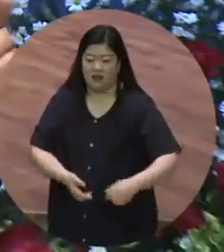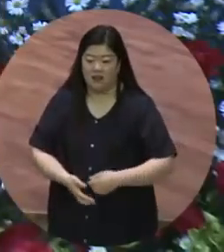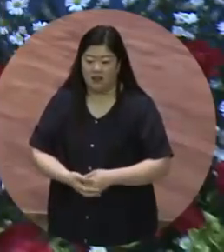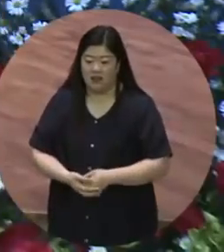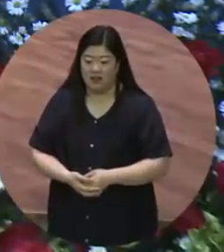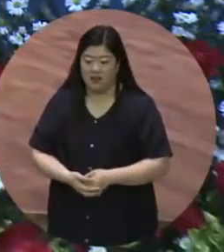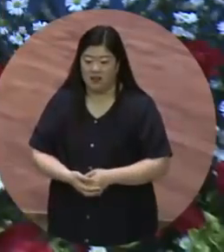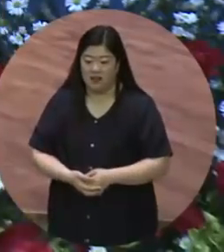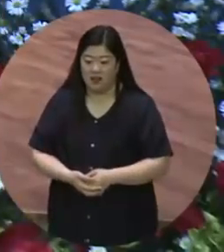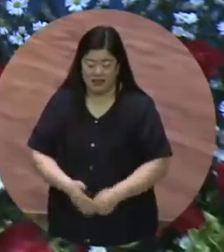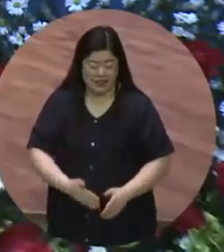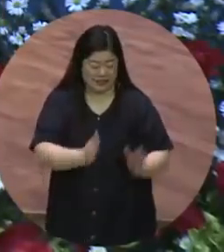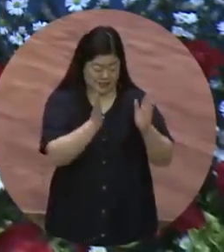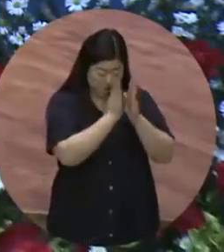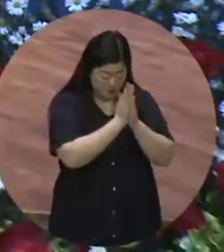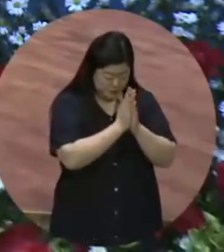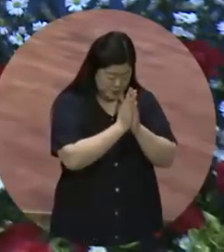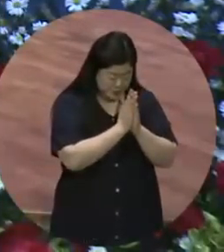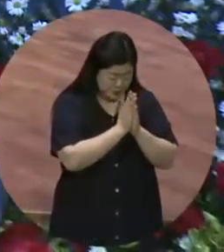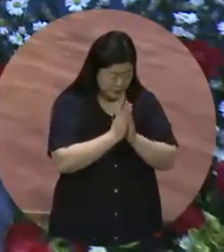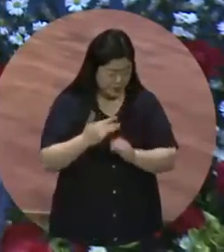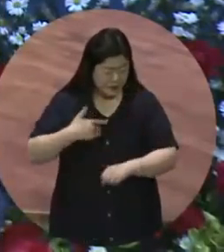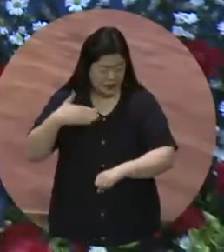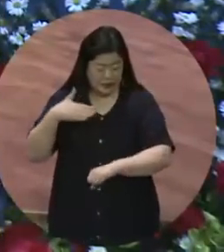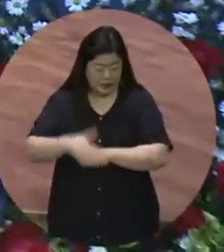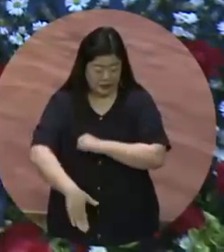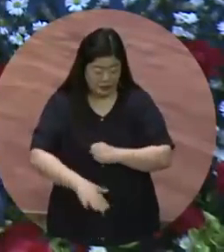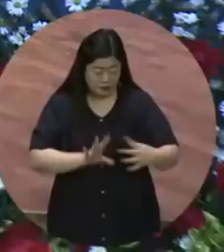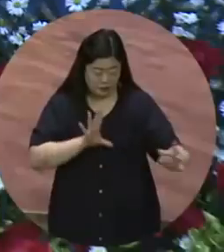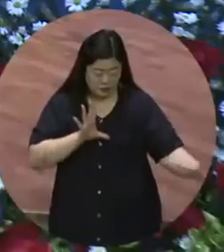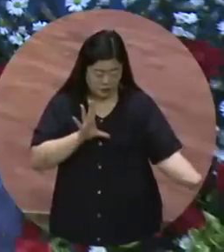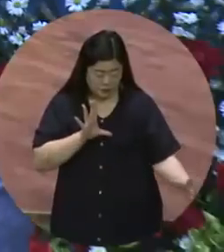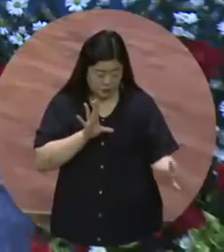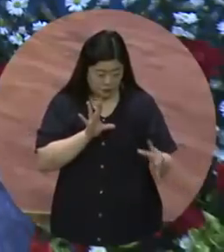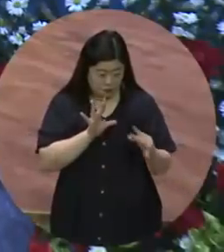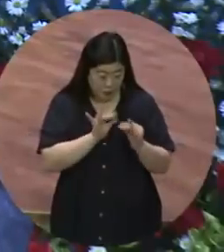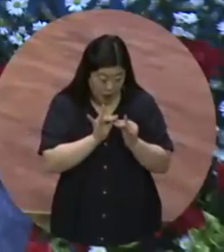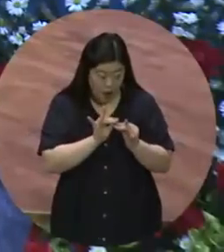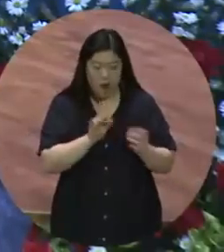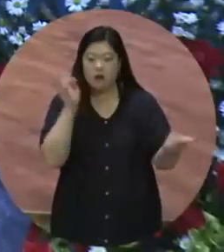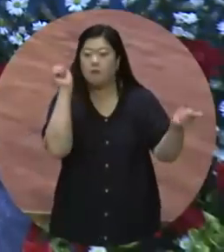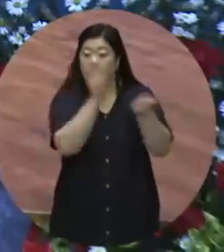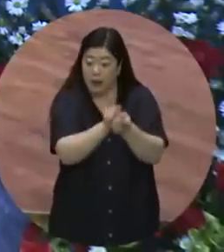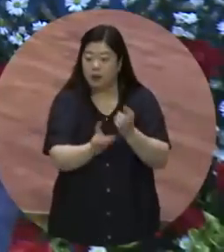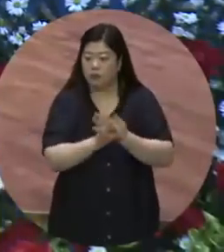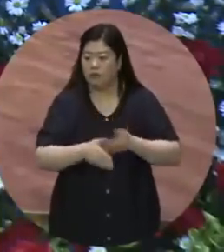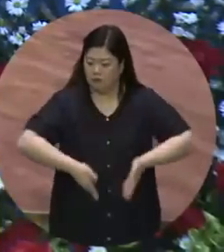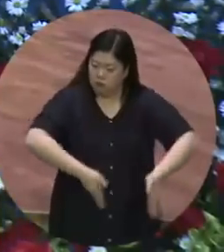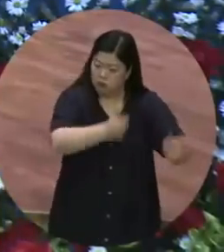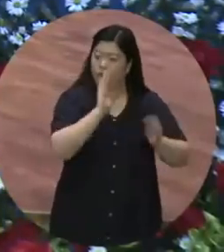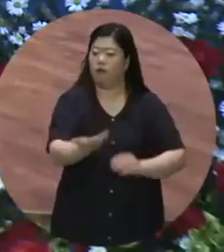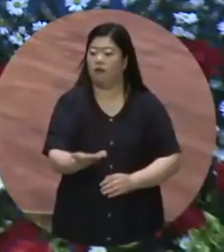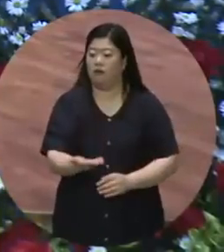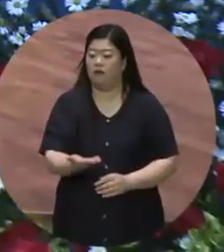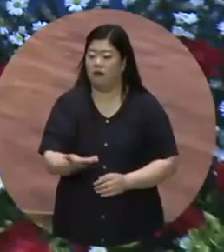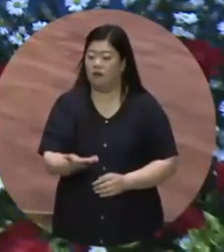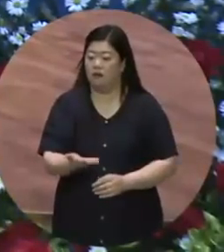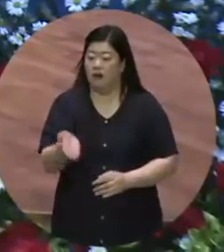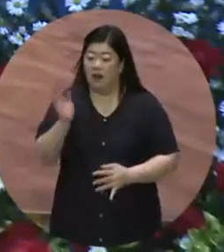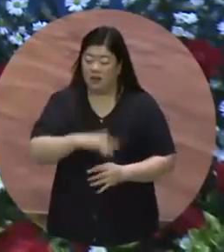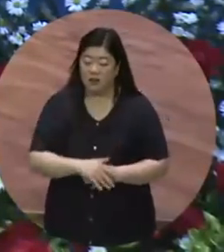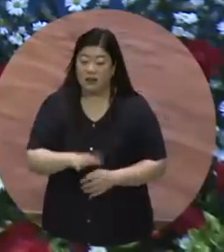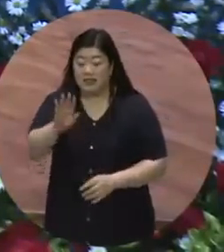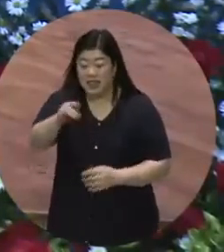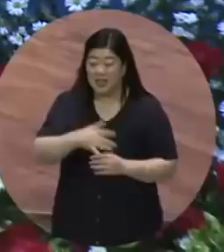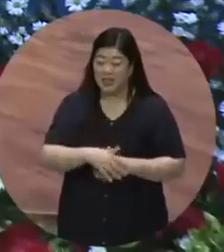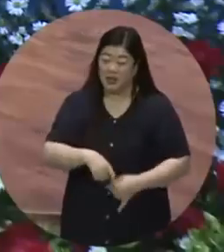그러니까 보세요. 기도해가지고 태어난 아이 통해서 내가 이렇게 하나님 축복받았지. 아들 세계복음을 쓰임받지. 보세요.